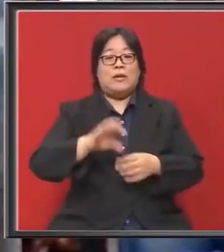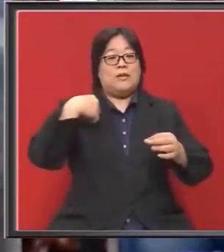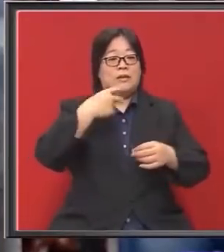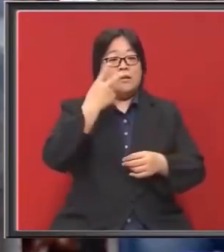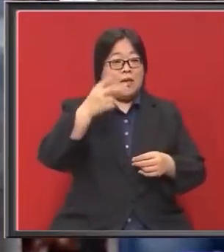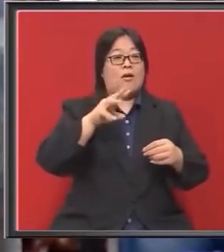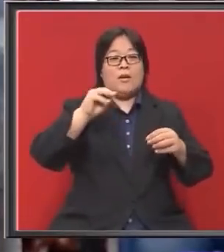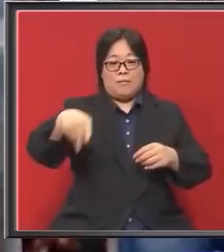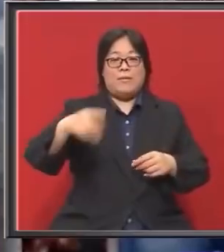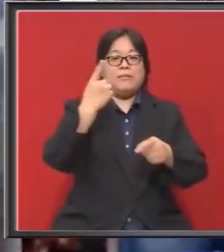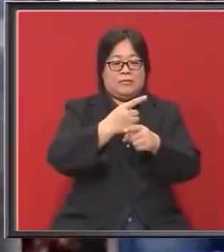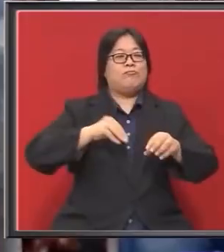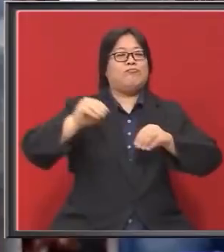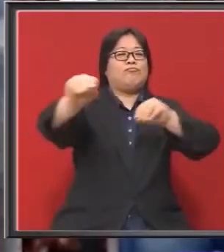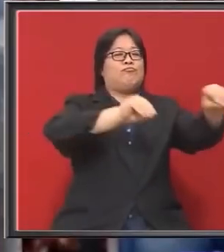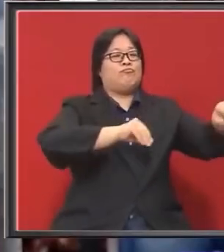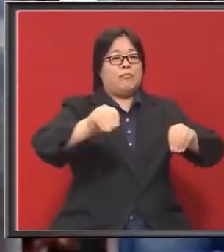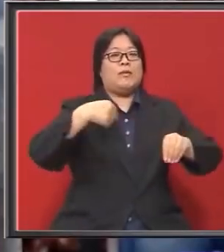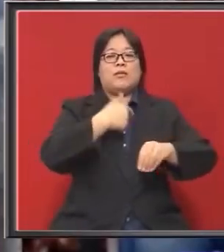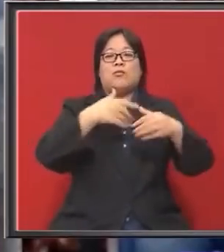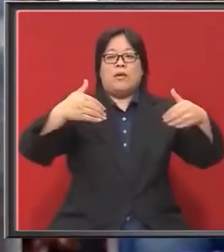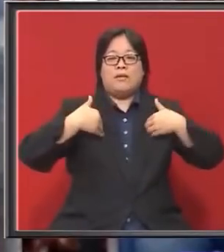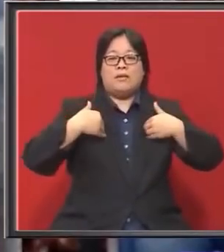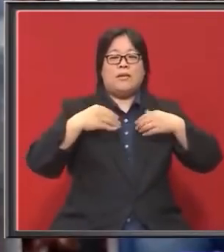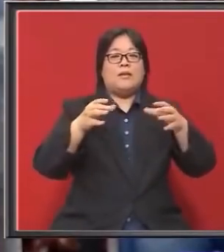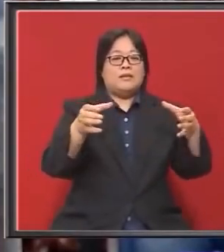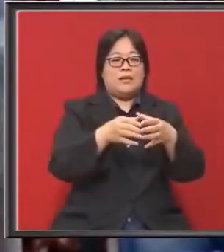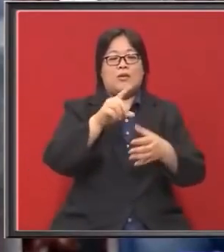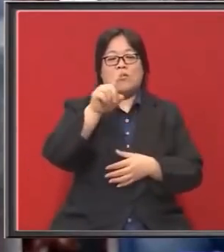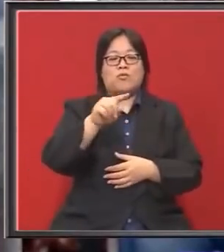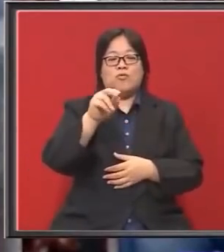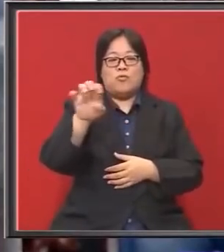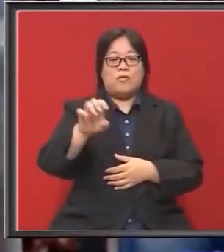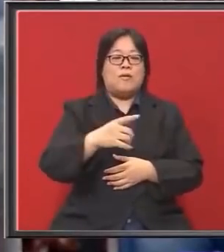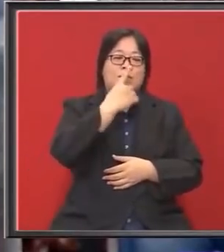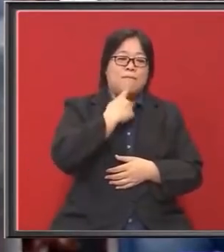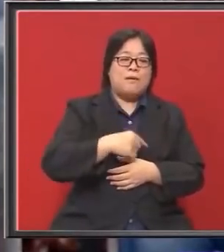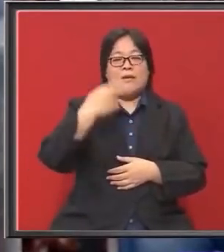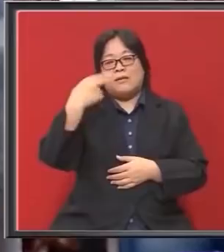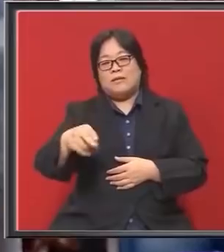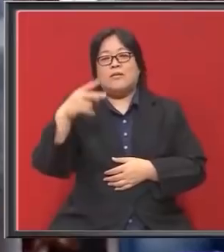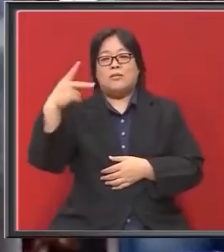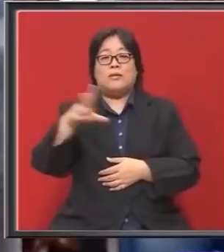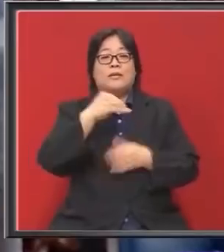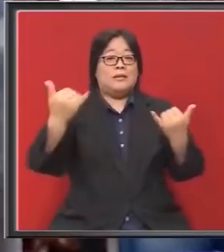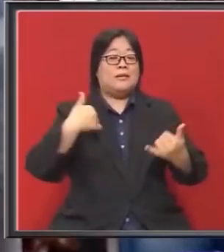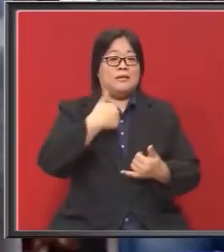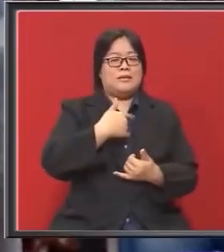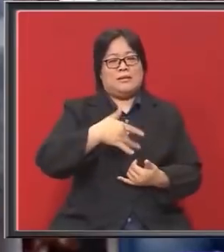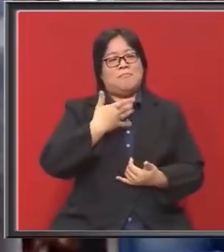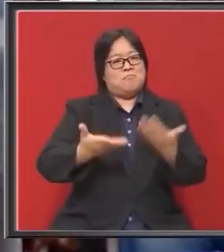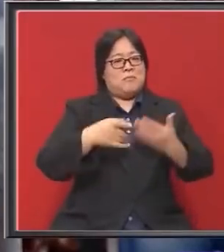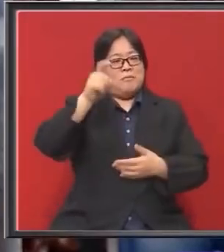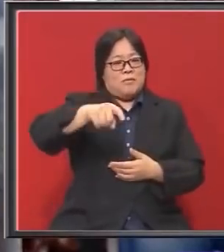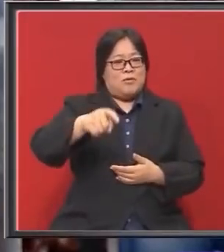pergerakan ahli parlimen tadi kita telah pun mengadakan kaedah zone merah atau hijau kuning dan kita sedang mengenal